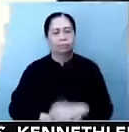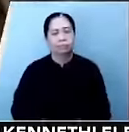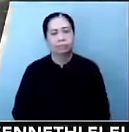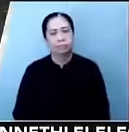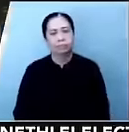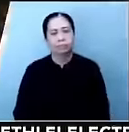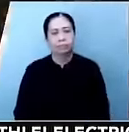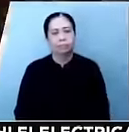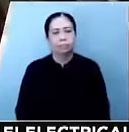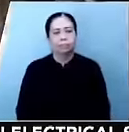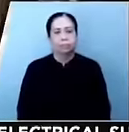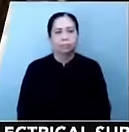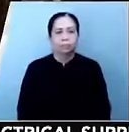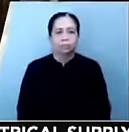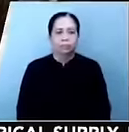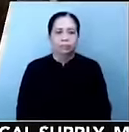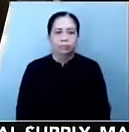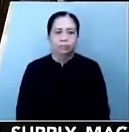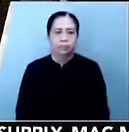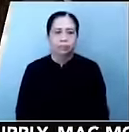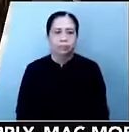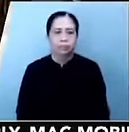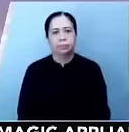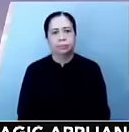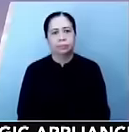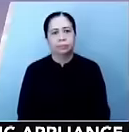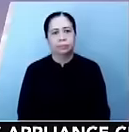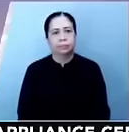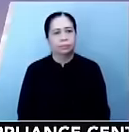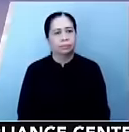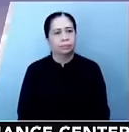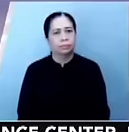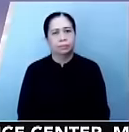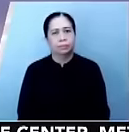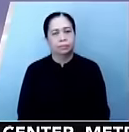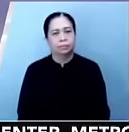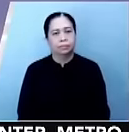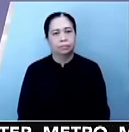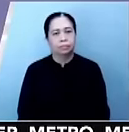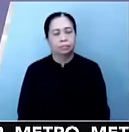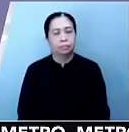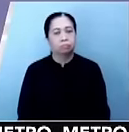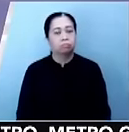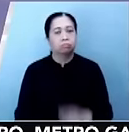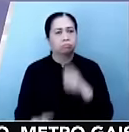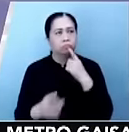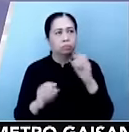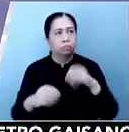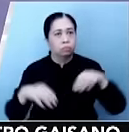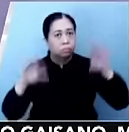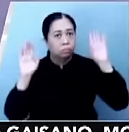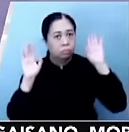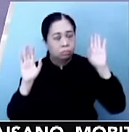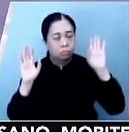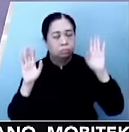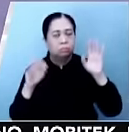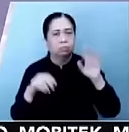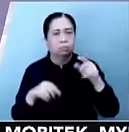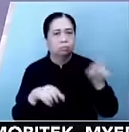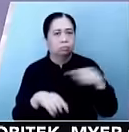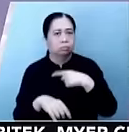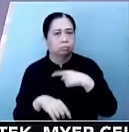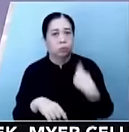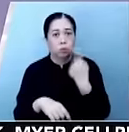News, Maki Pulido, nakatutok 24 oras. Wala raw isinuko sa China ayon kay dating Pangulong